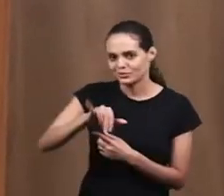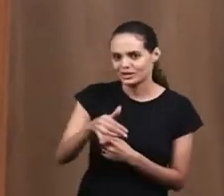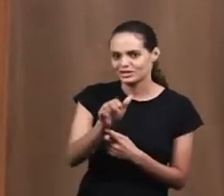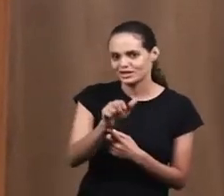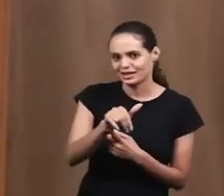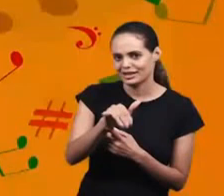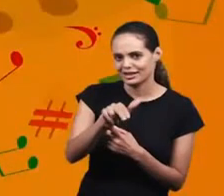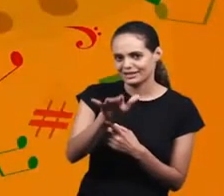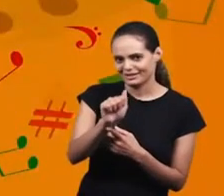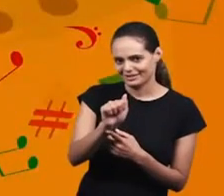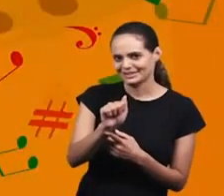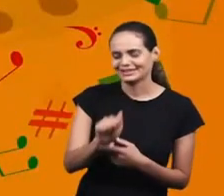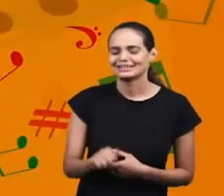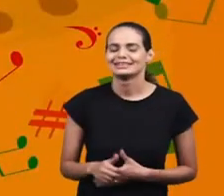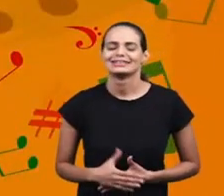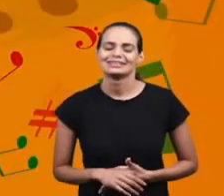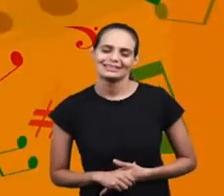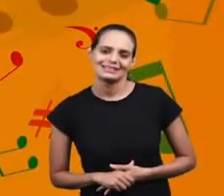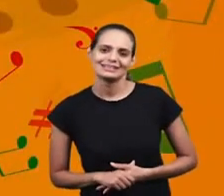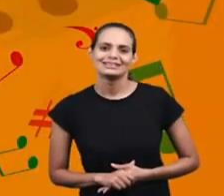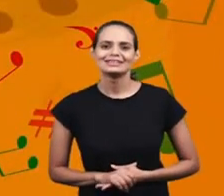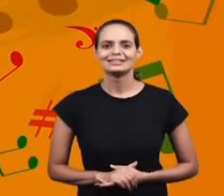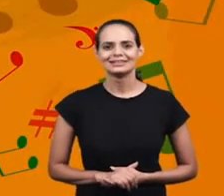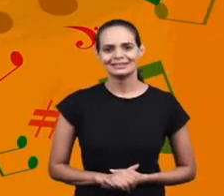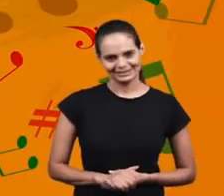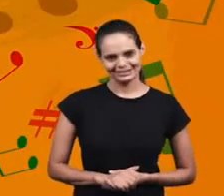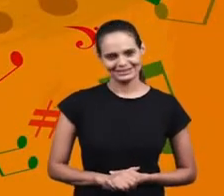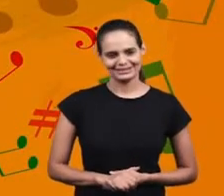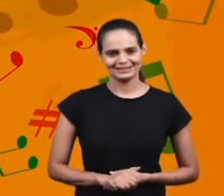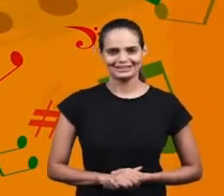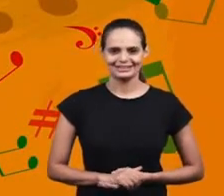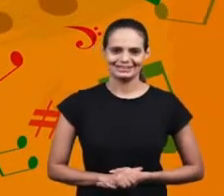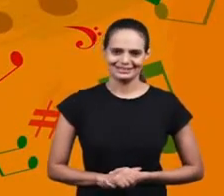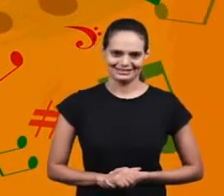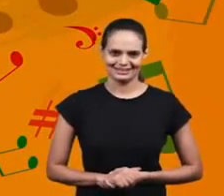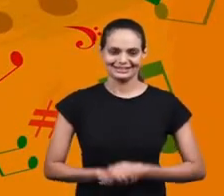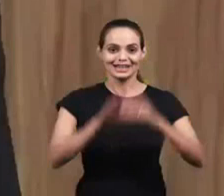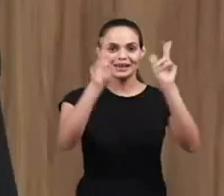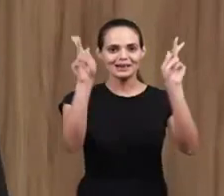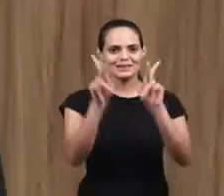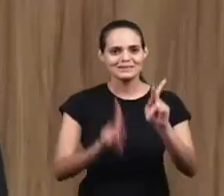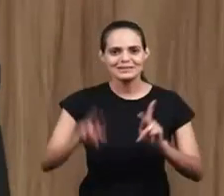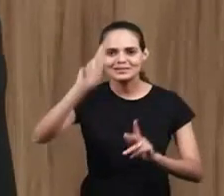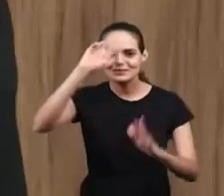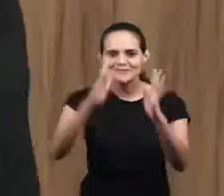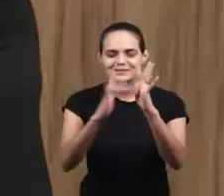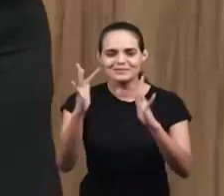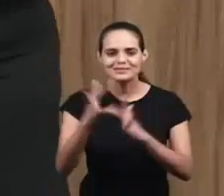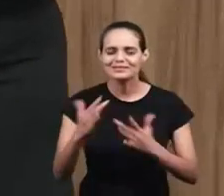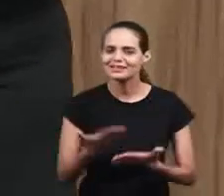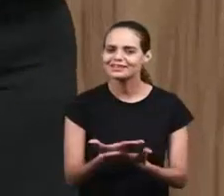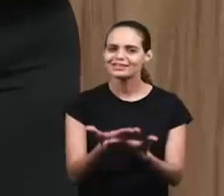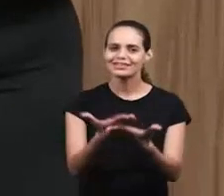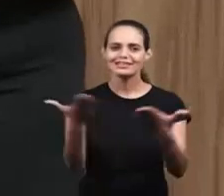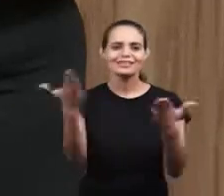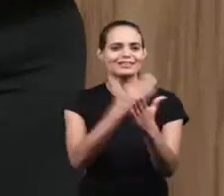Percussion-Instrumenten sowie auch auf den Blockflöten spielen. Und heute werden wir in der Sendung das vollkommene Loblied Mehr lernen